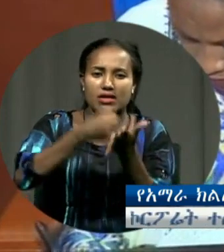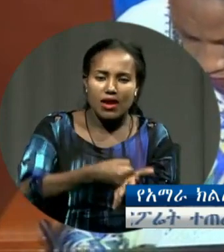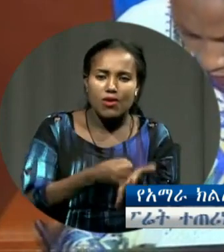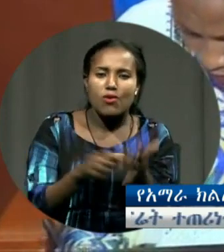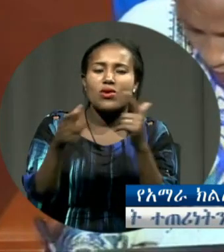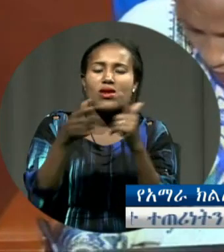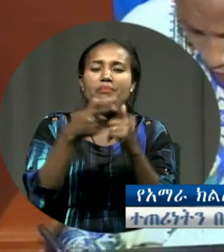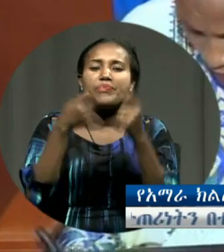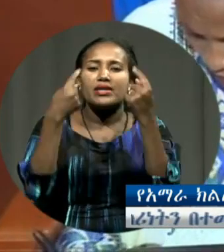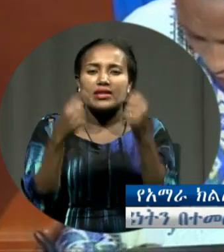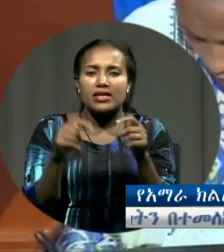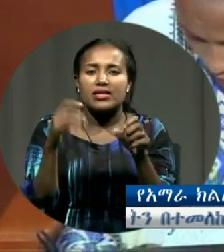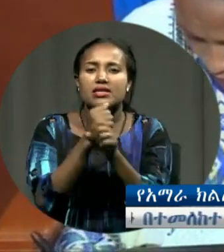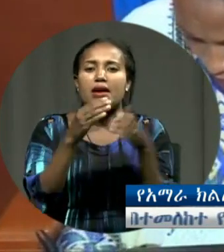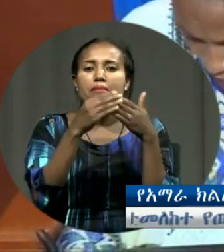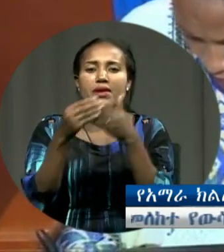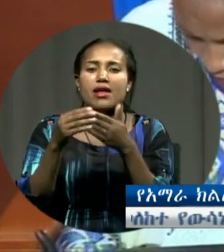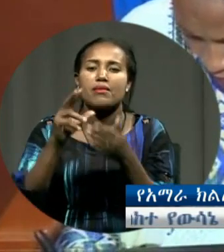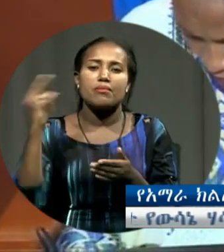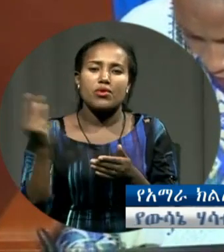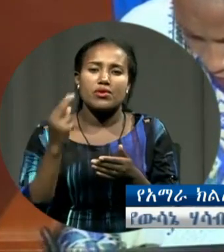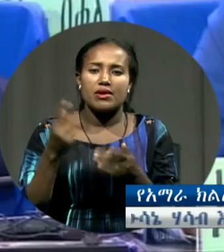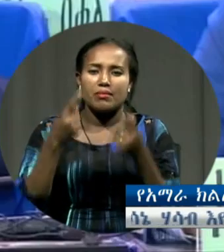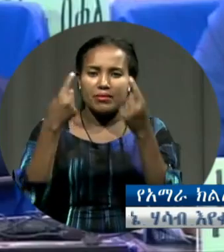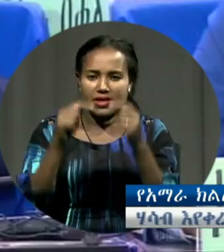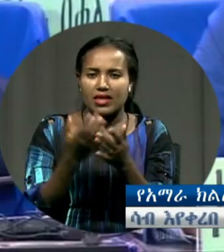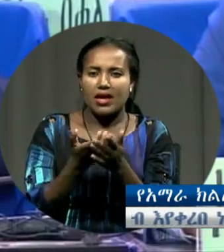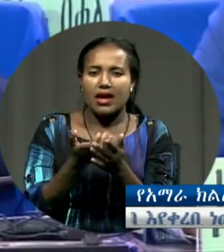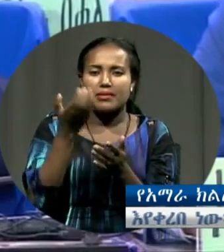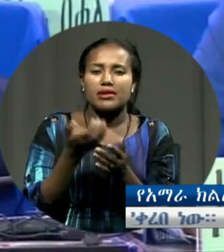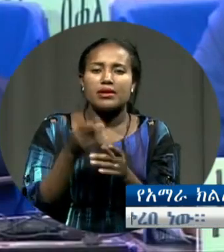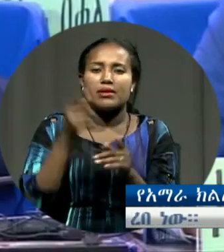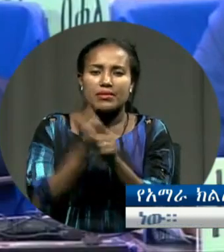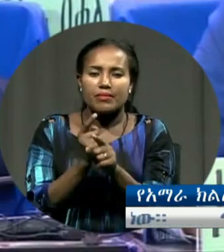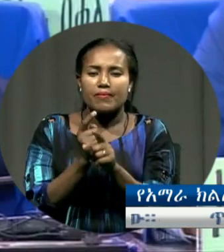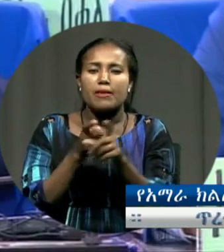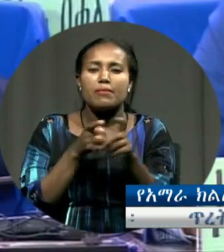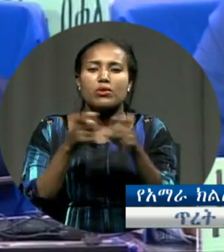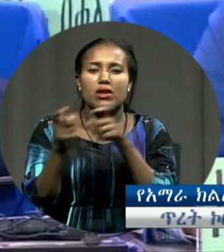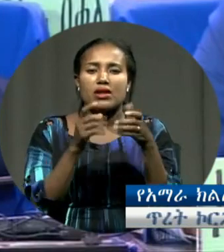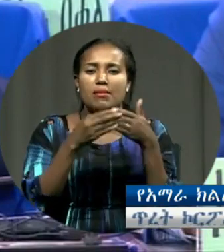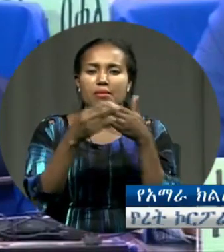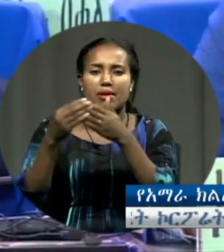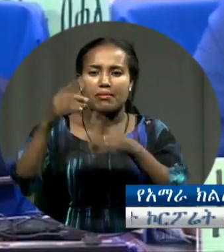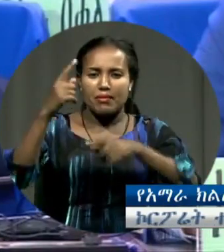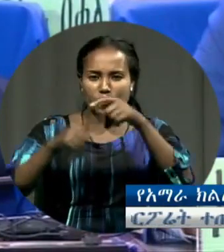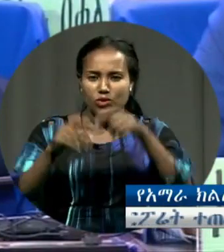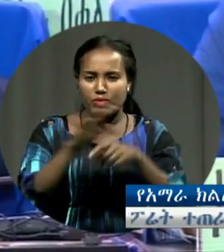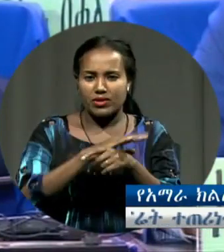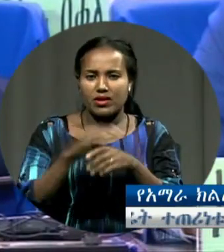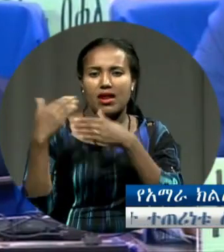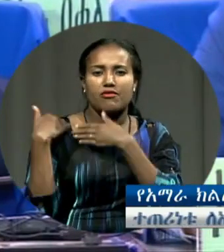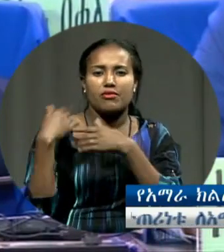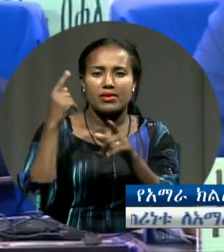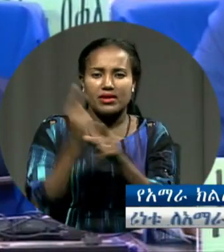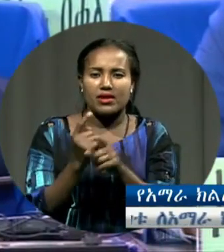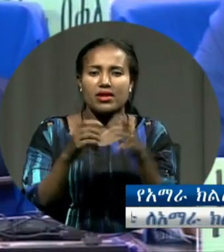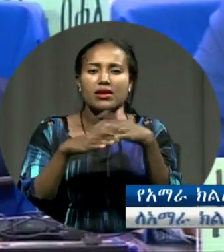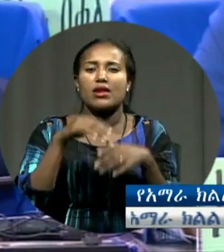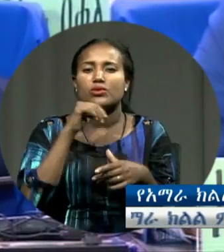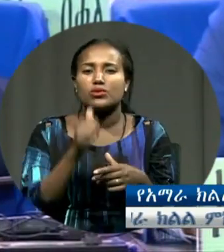ሁለት ጥረት የስራ አመራር ቦርድ በጥረት ሀብትና ንብረት በአግባብ መቆጣጠርና መምራት በማይችሉበትና ኃላፊነትን በአግባቡ